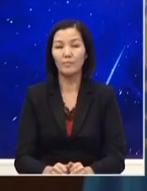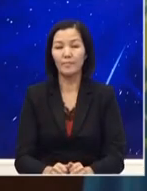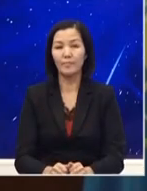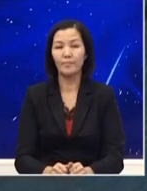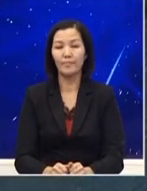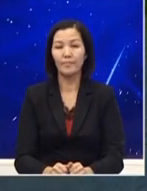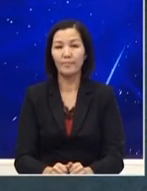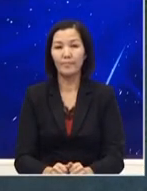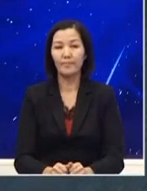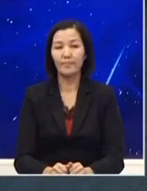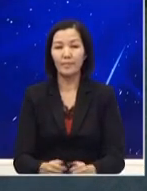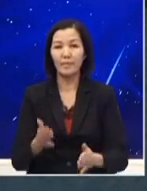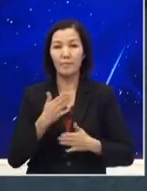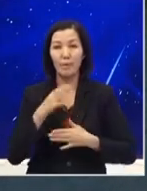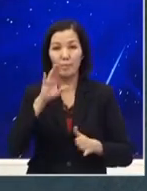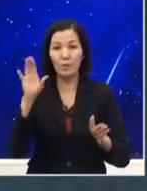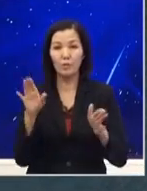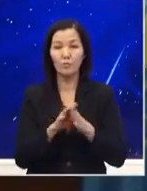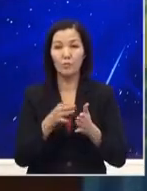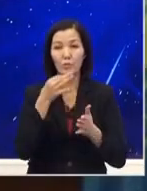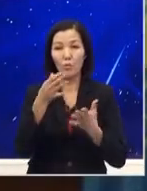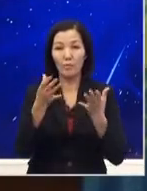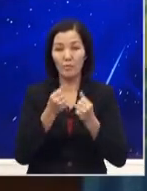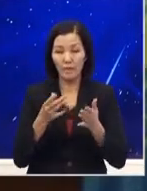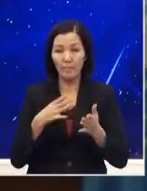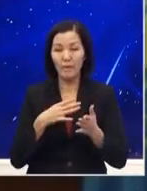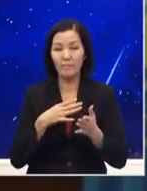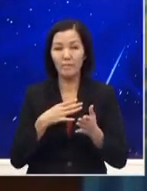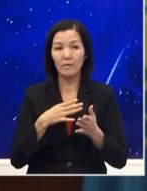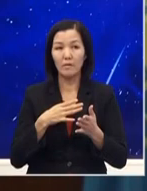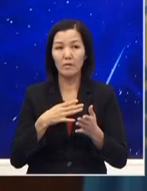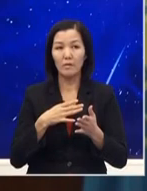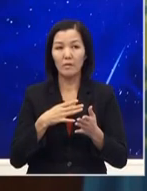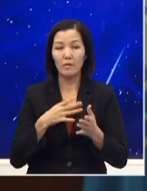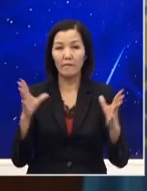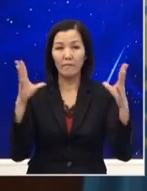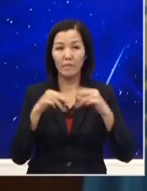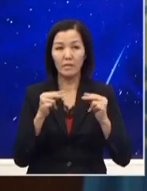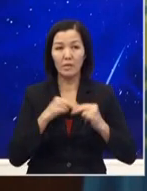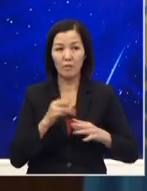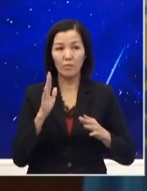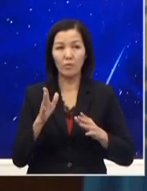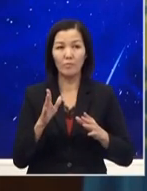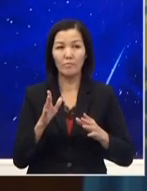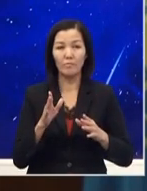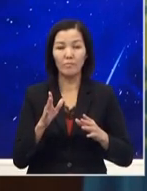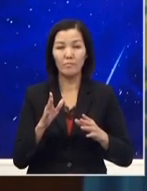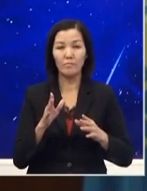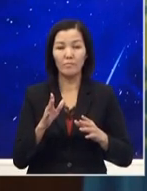как коррупция. Мы прислушиваемся, берем у них опыт, перенимаем какие-то моменты такие, чтобы в дальнейшем